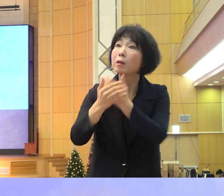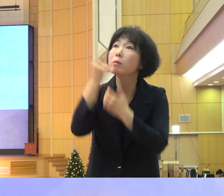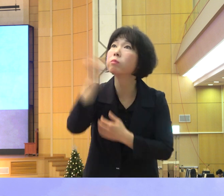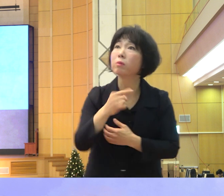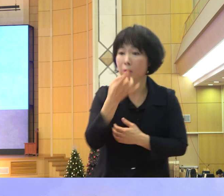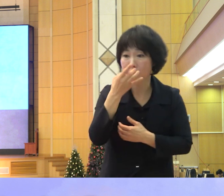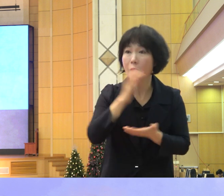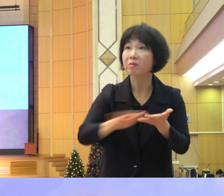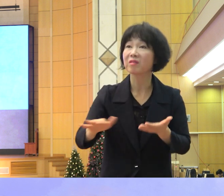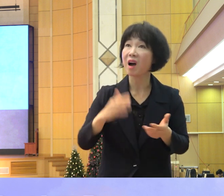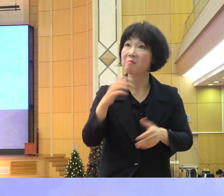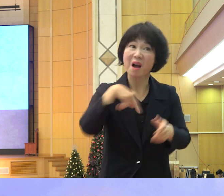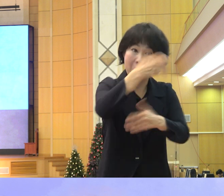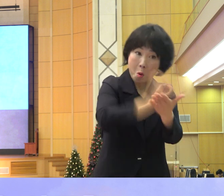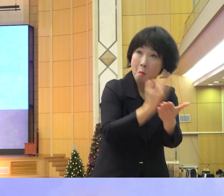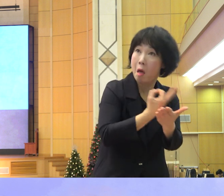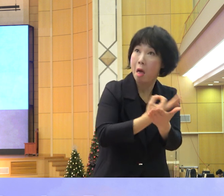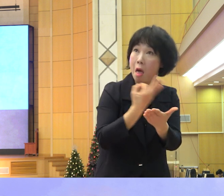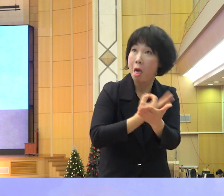하나님, 나 나갈까요?